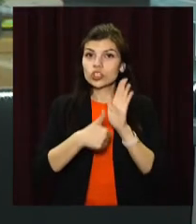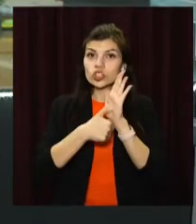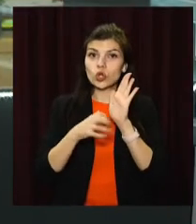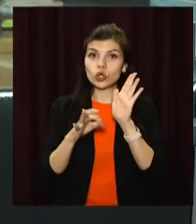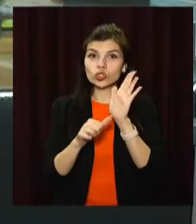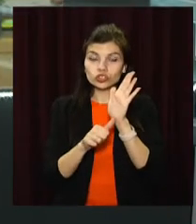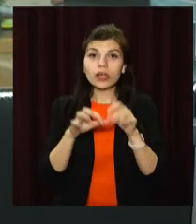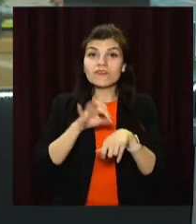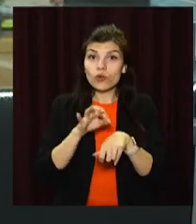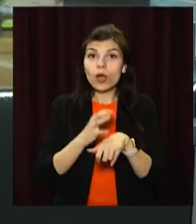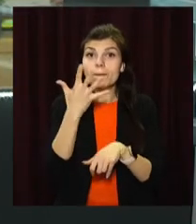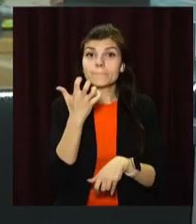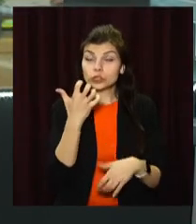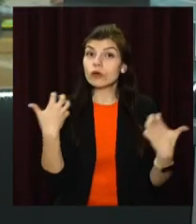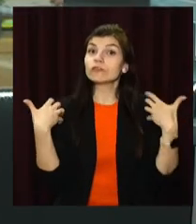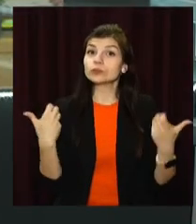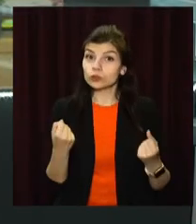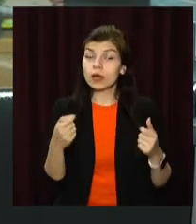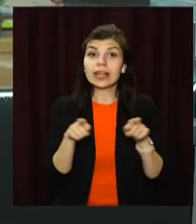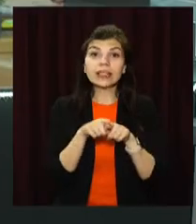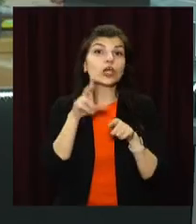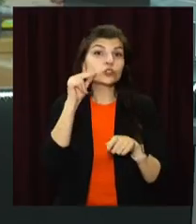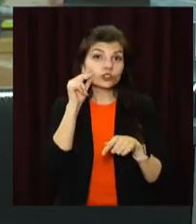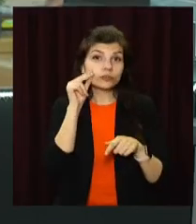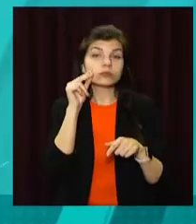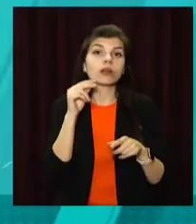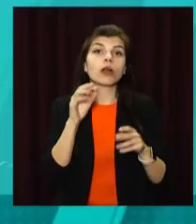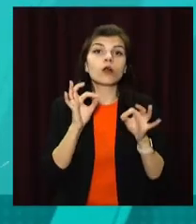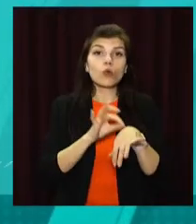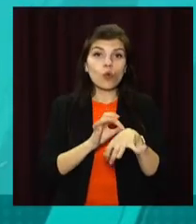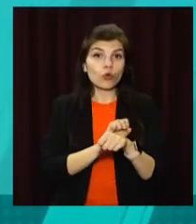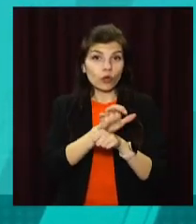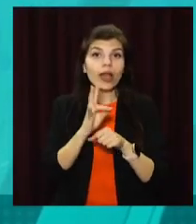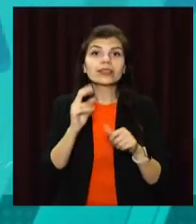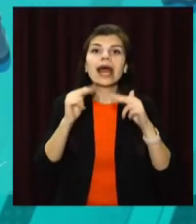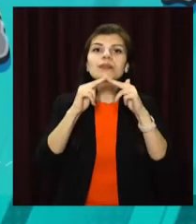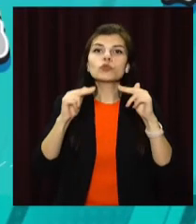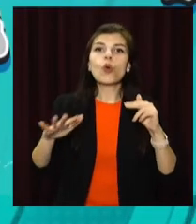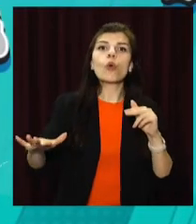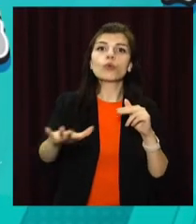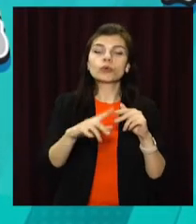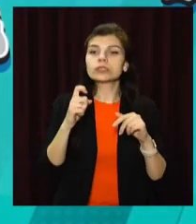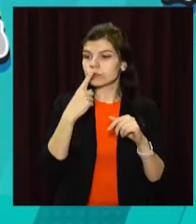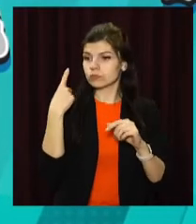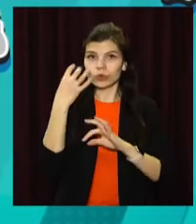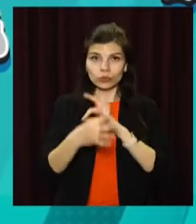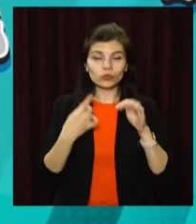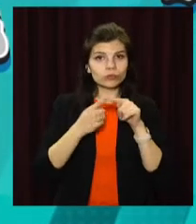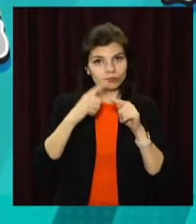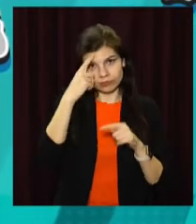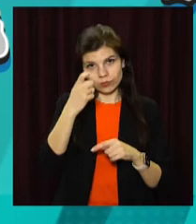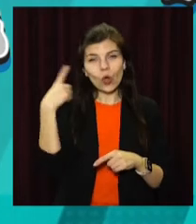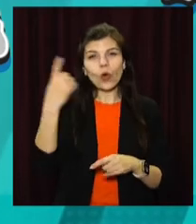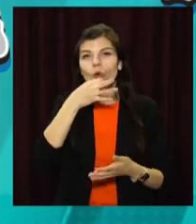«606 захворіли, 500 одужали. Такі цифри захворюваності на коронавірус на Дніпропетровщині за минулу добу. Про це